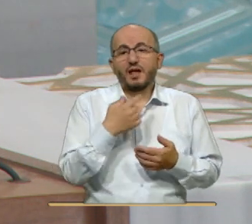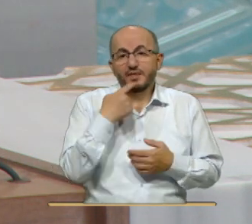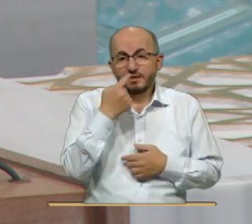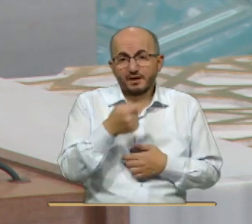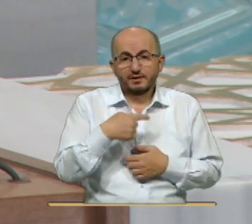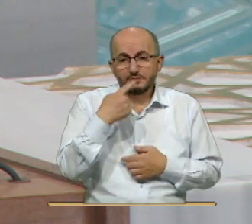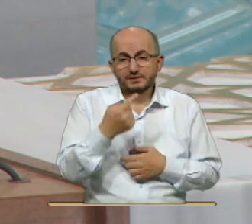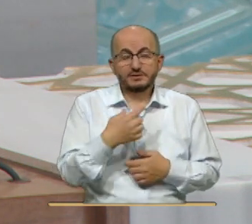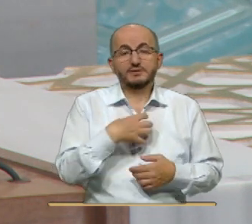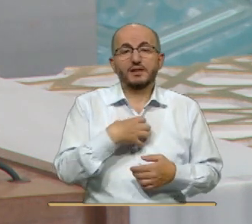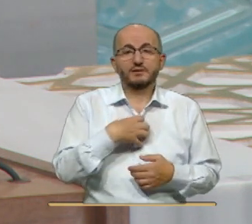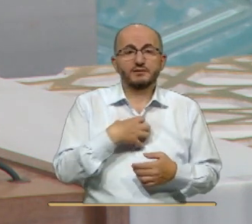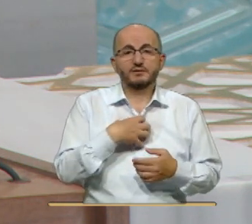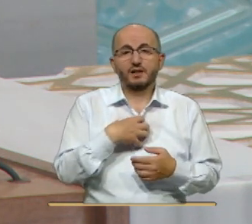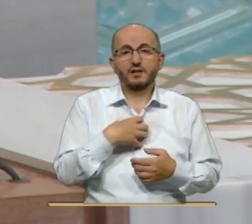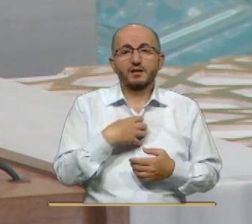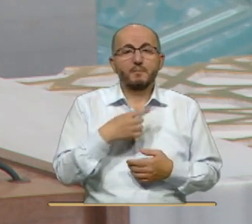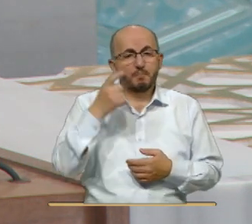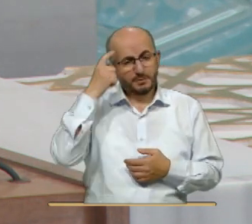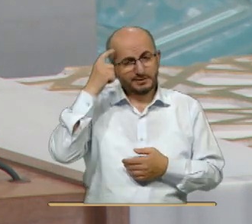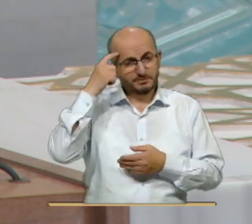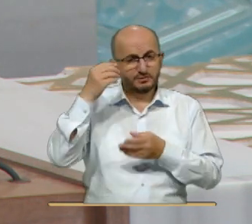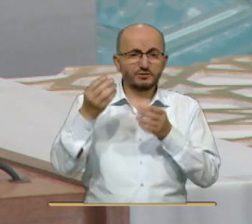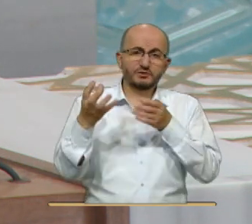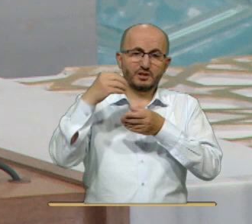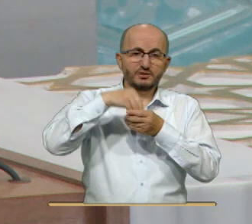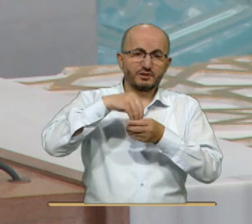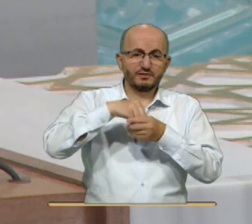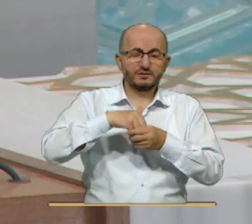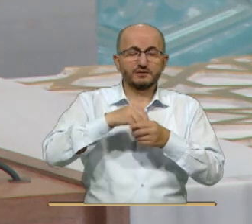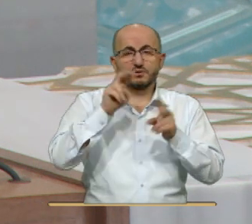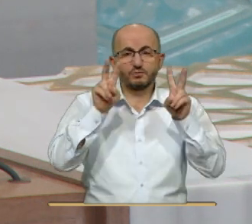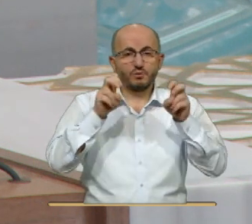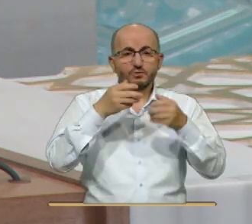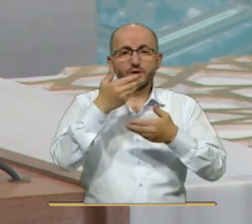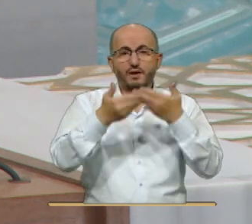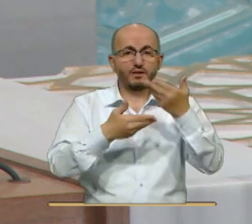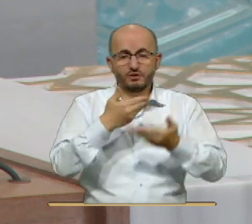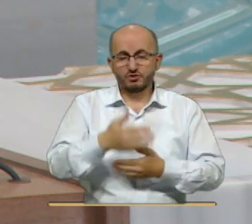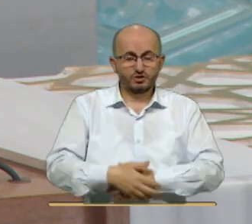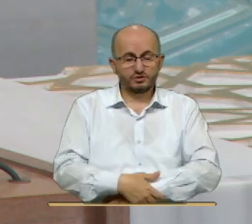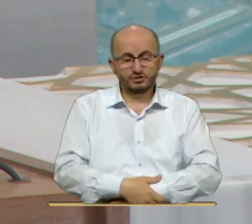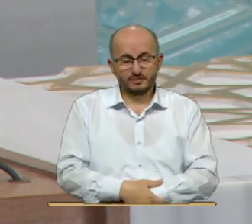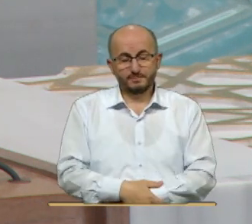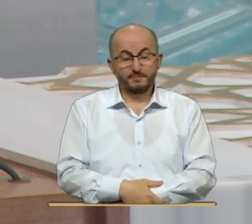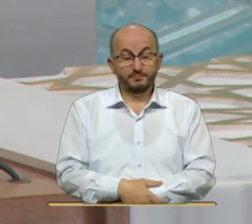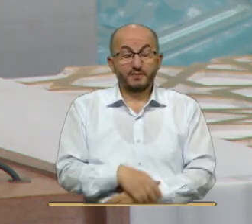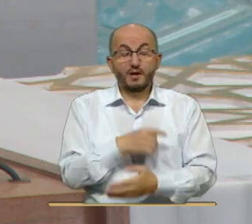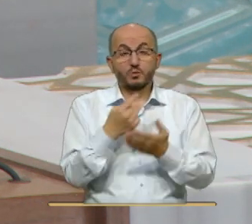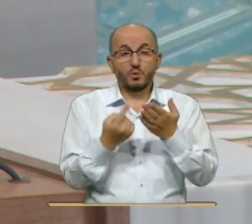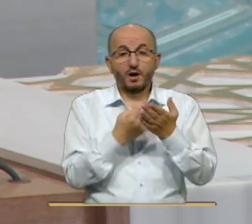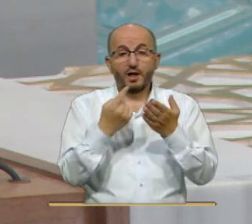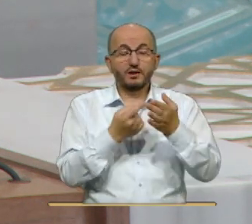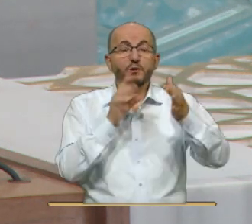dilimiz, kendi dağarcığımız çerçevesinde konuyu işleyeceğiz. Kur'an'la